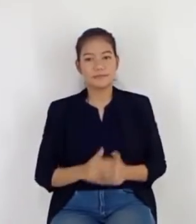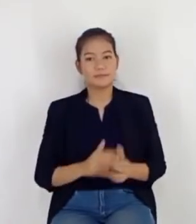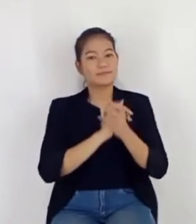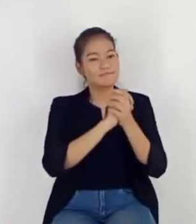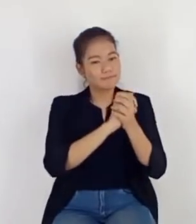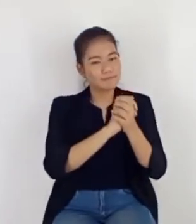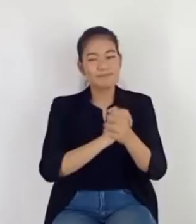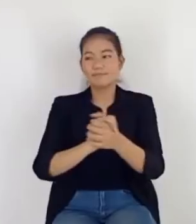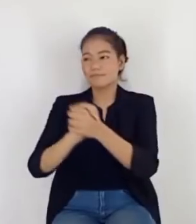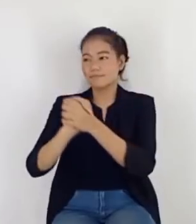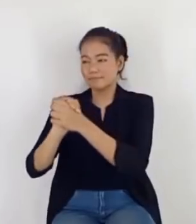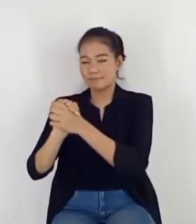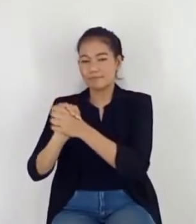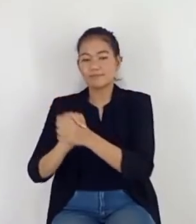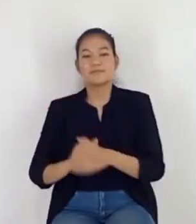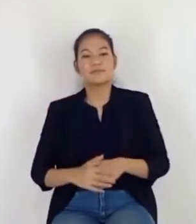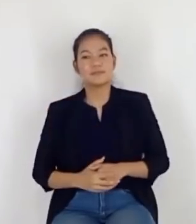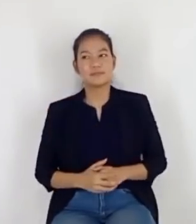damai.